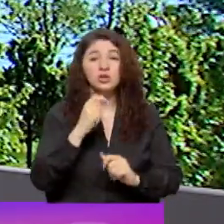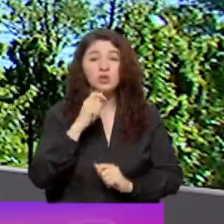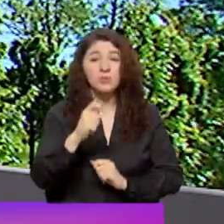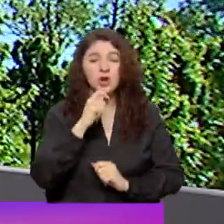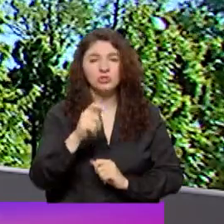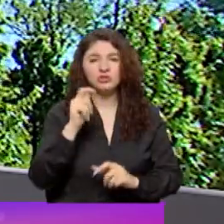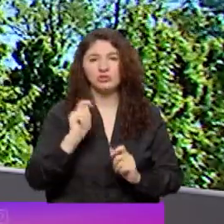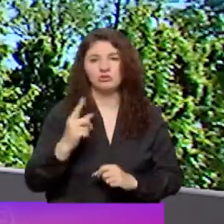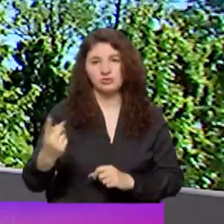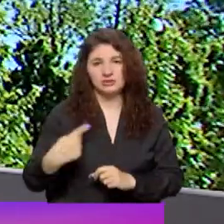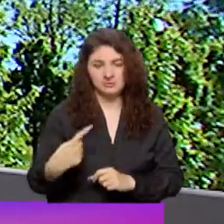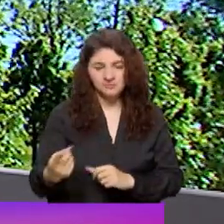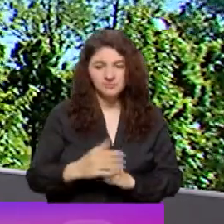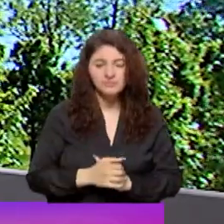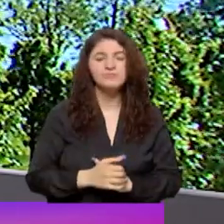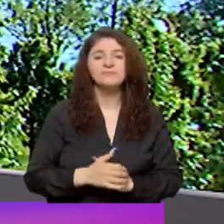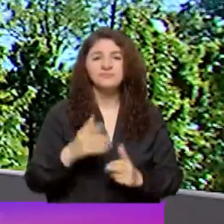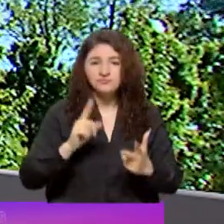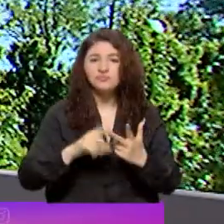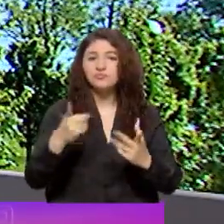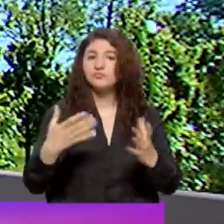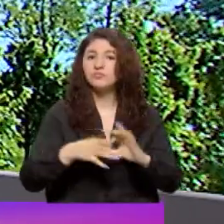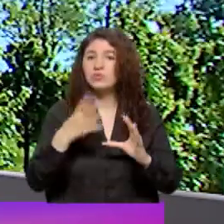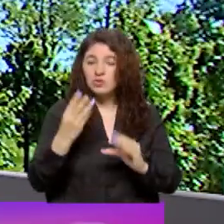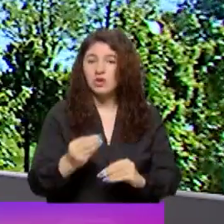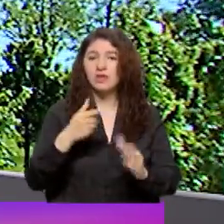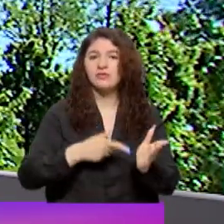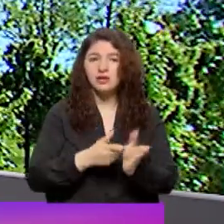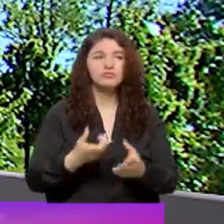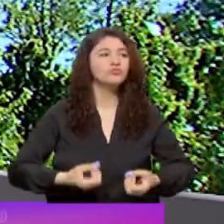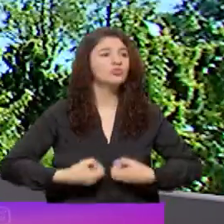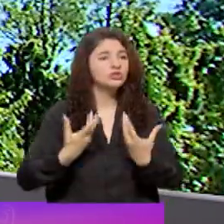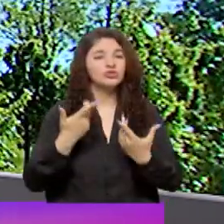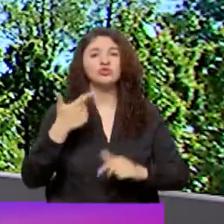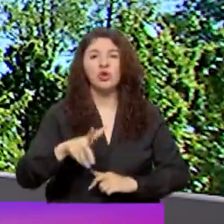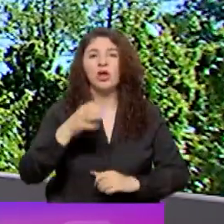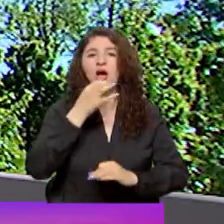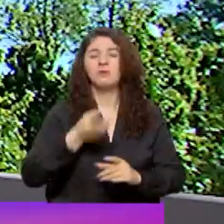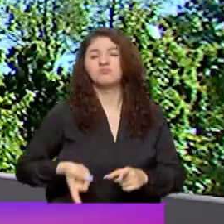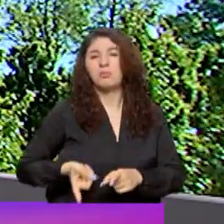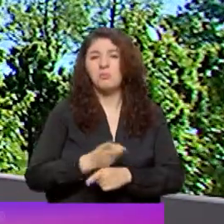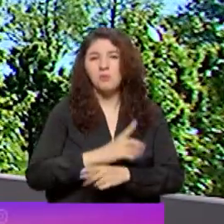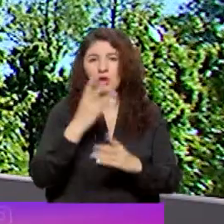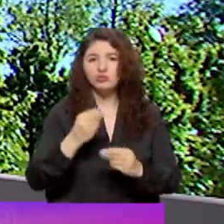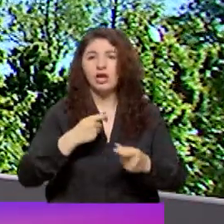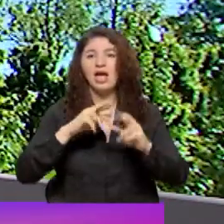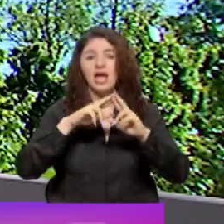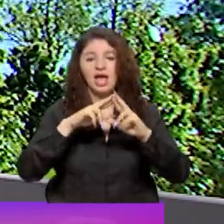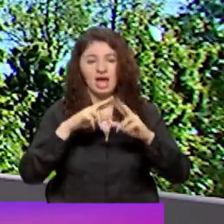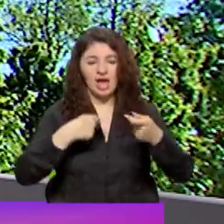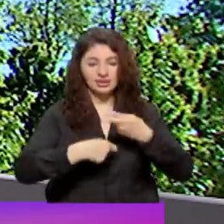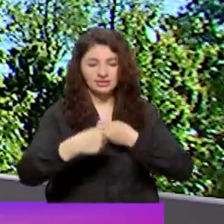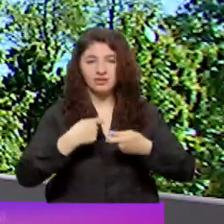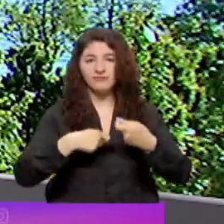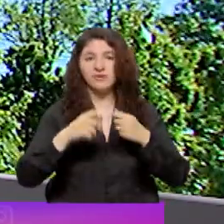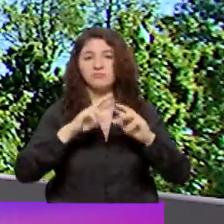röportaj gerçekleştireceğiz ve bununla bağlantılı olarak tarım üretici köylü haberleri olacak esnaf manşetler